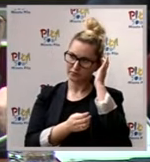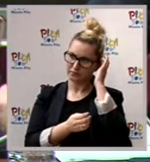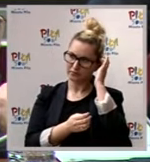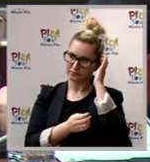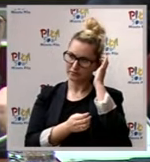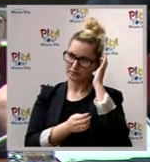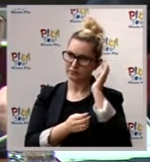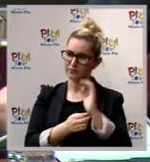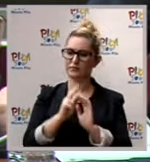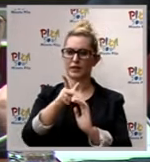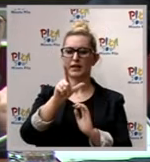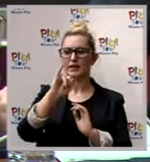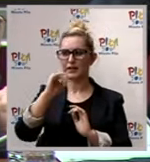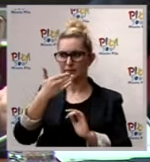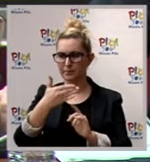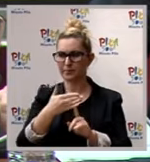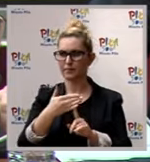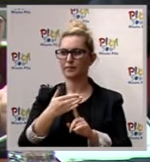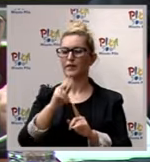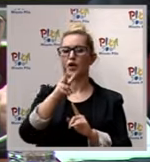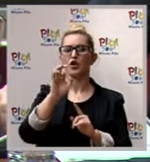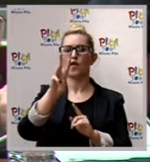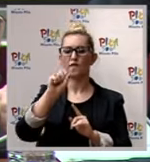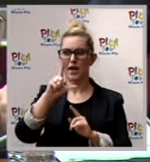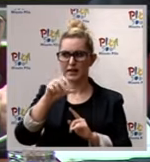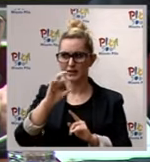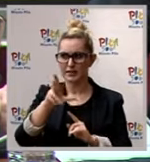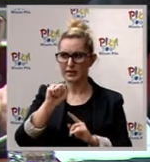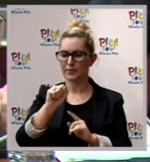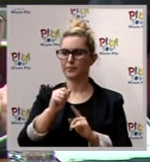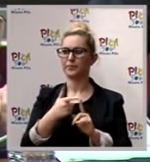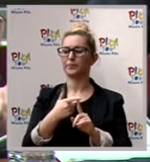Halina Urszula Klim, Ewa Barbara Kowalska.